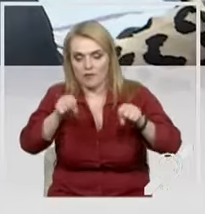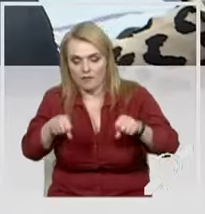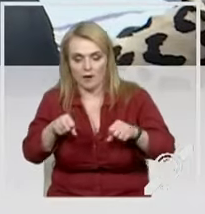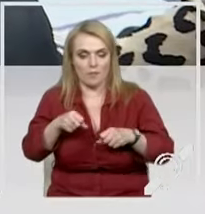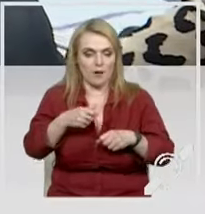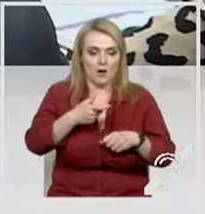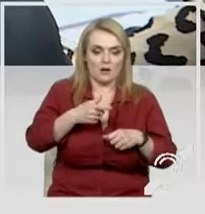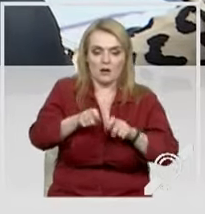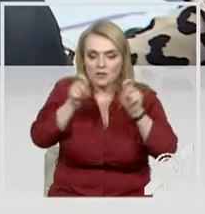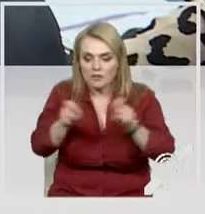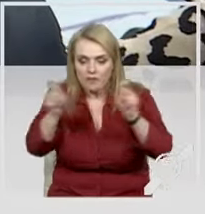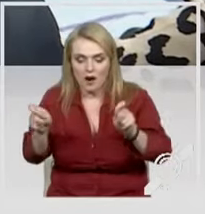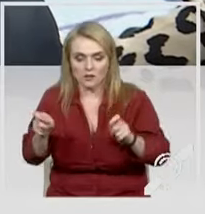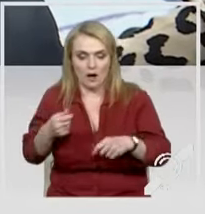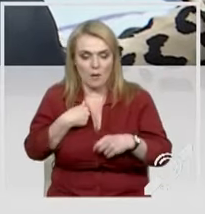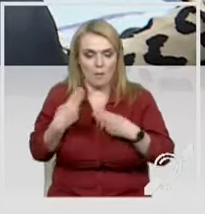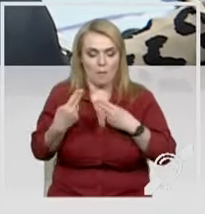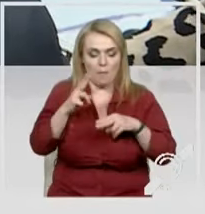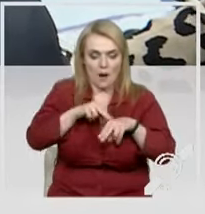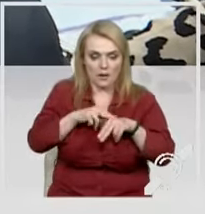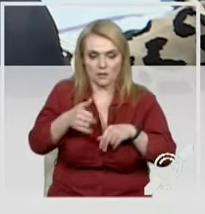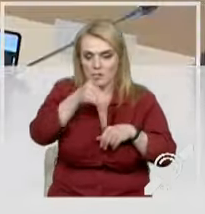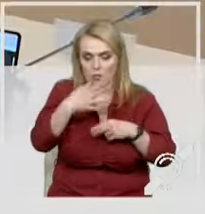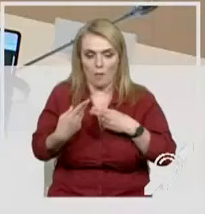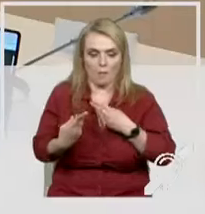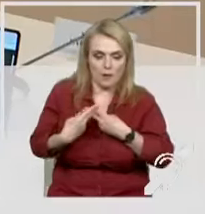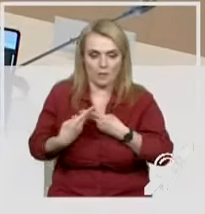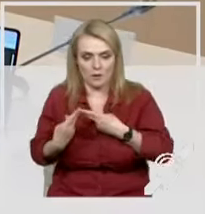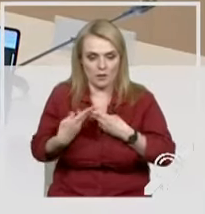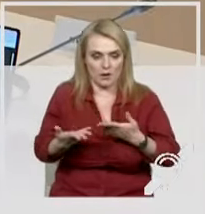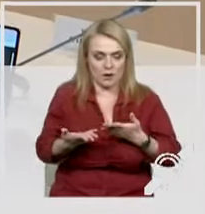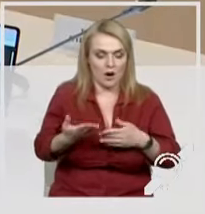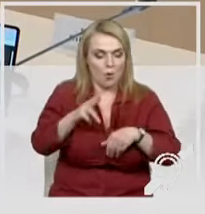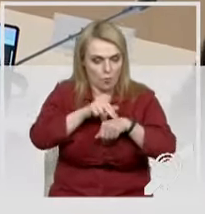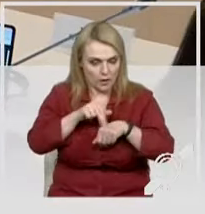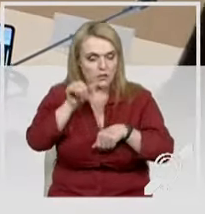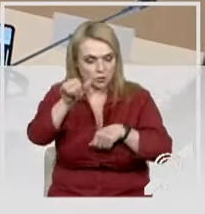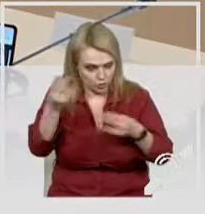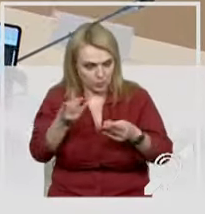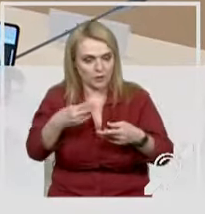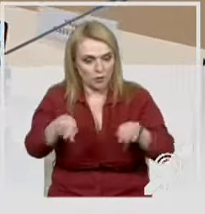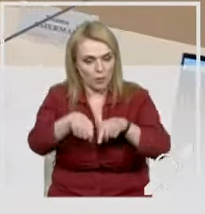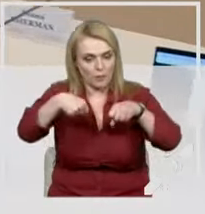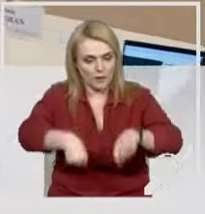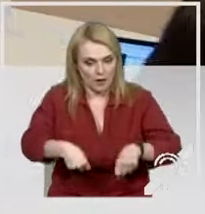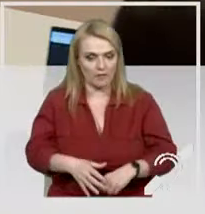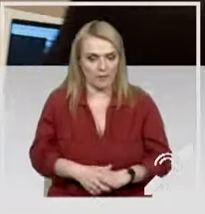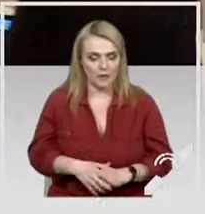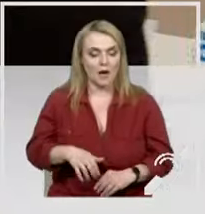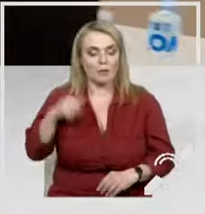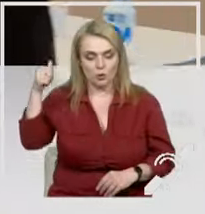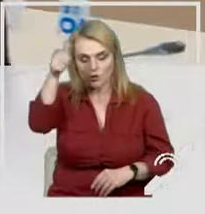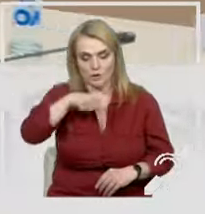înregistrări. În cadrul audierilor publice s-a discutat despre fenomenul violenței asupra femeilor. Doar anul trecut, 23 de femei au fost omorâte